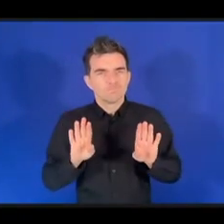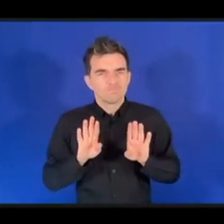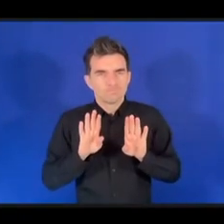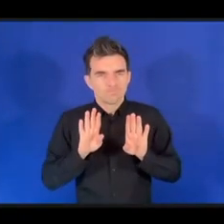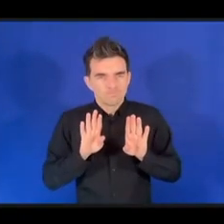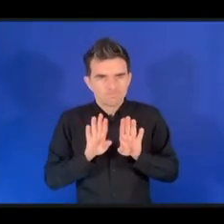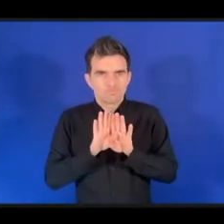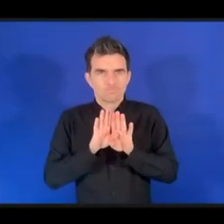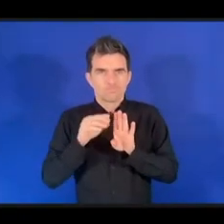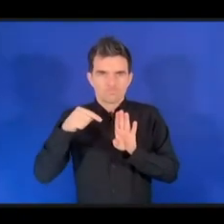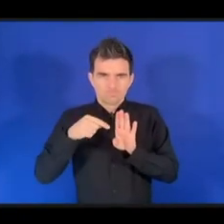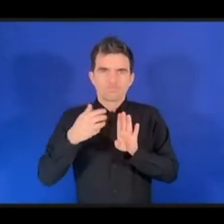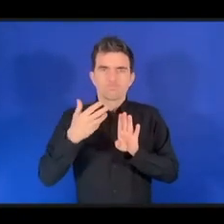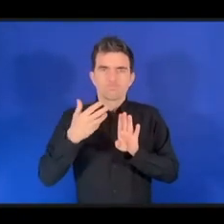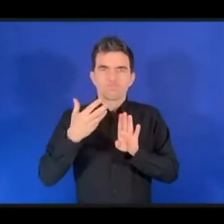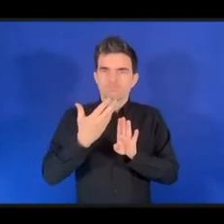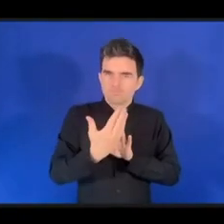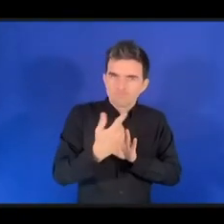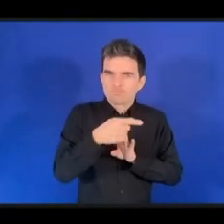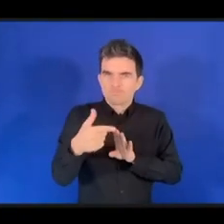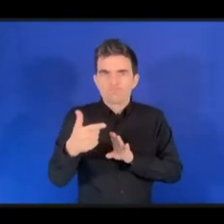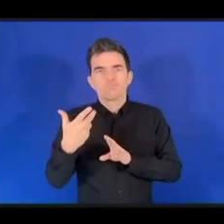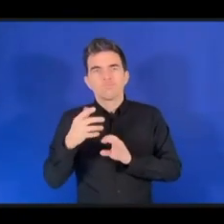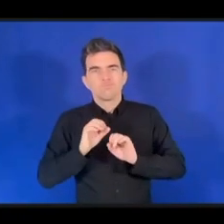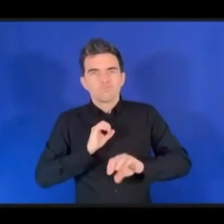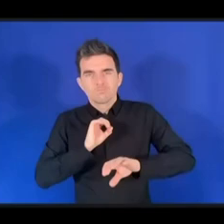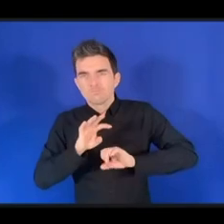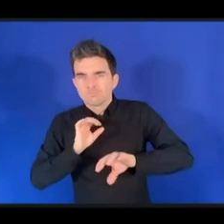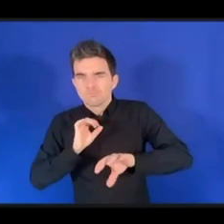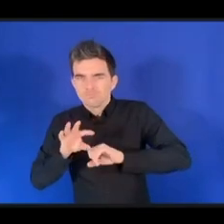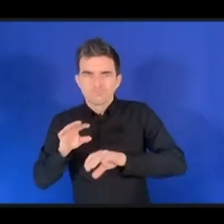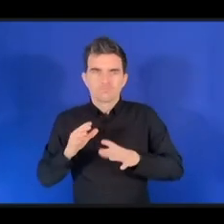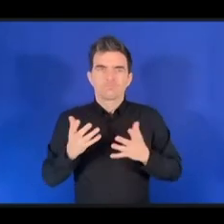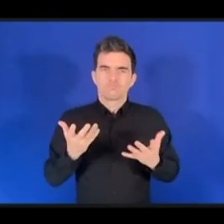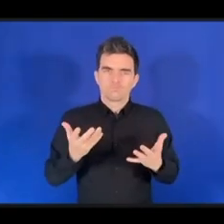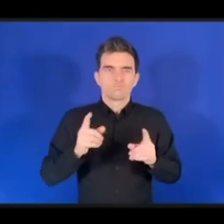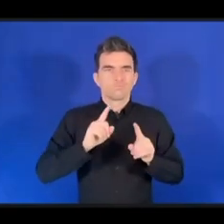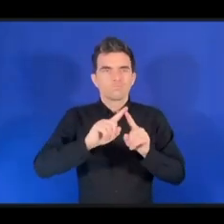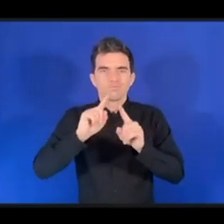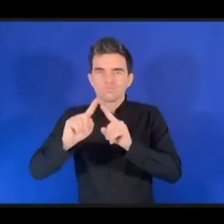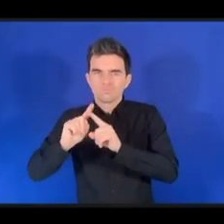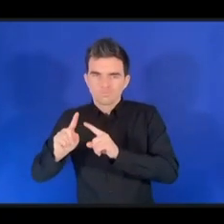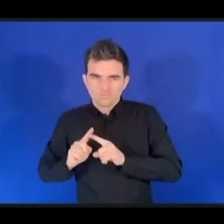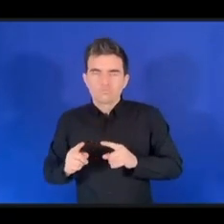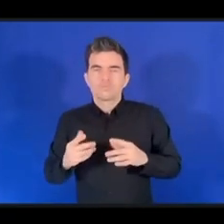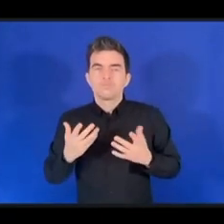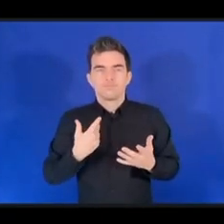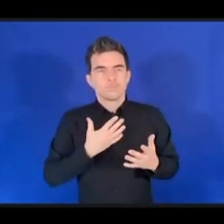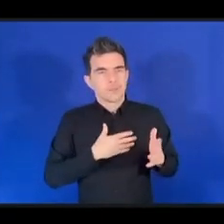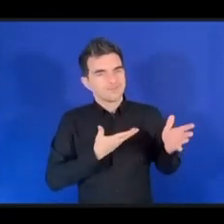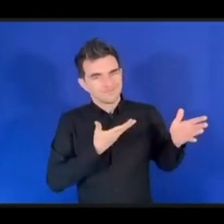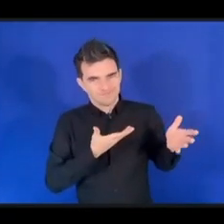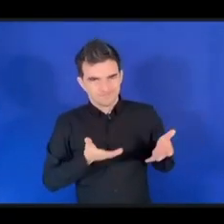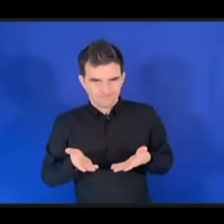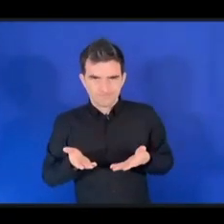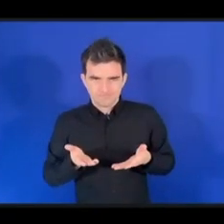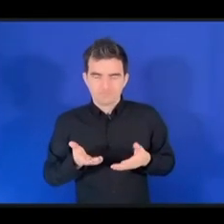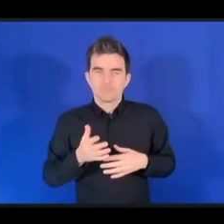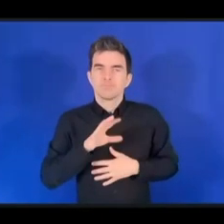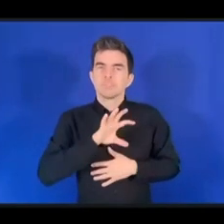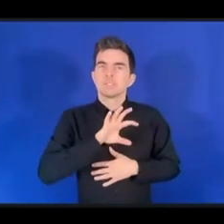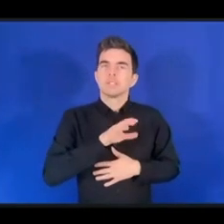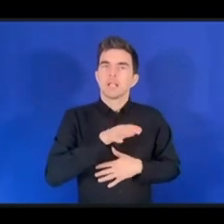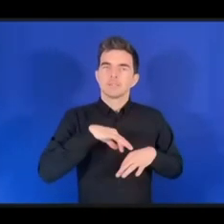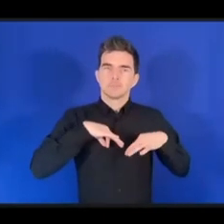كلماتهم الخاتميه وبادئ ذ بدء نود ان نرحب بمعالي السيد وتنا بي كويتشي ووزير